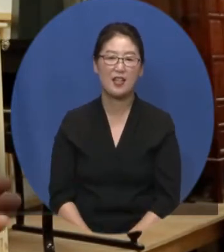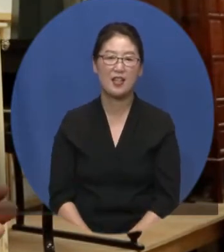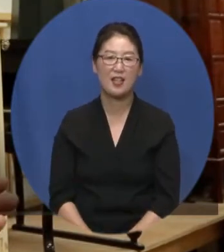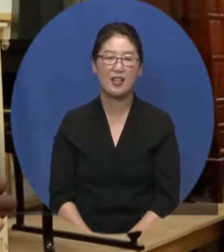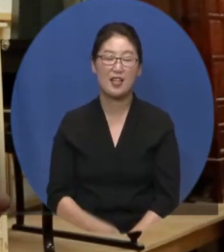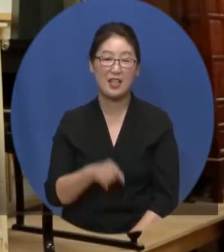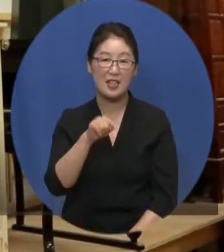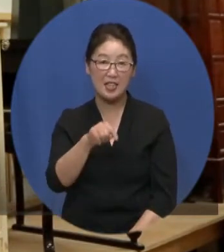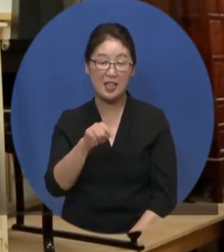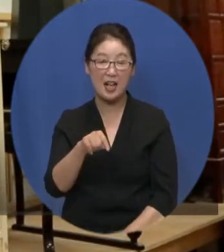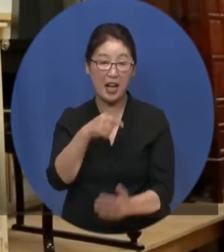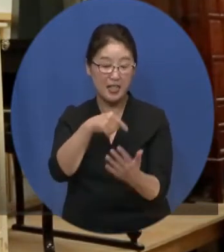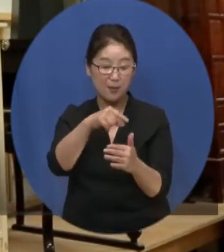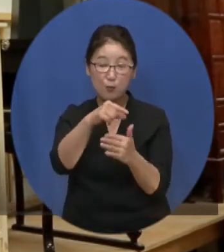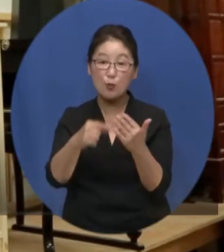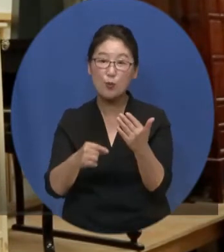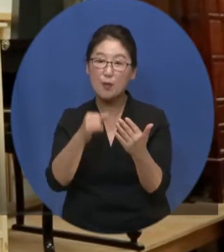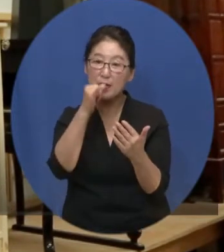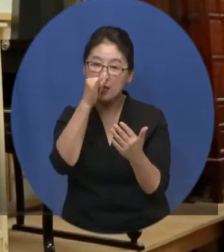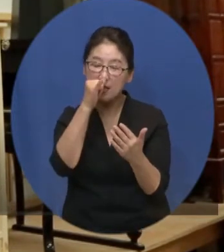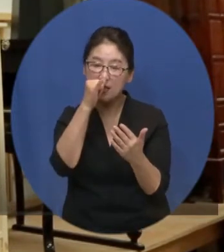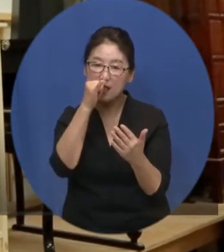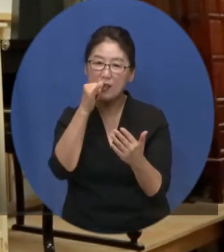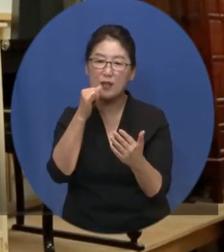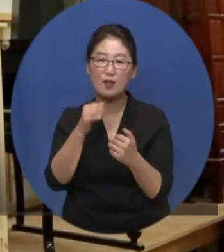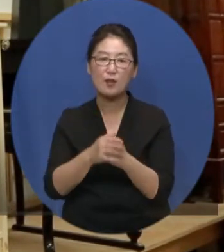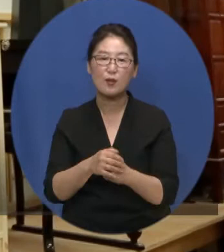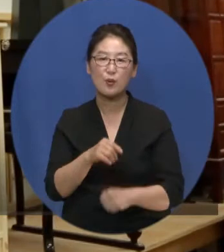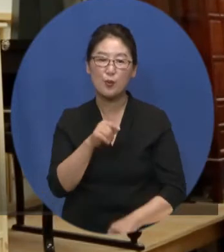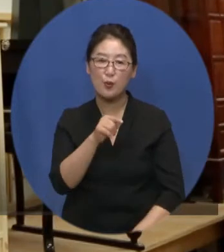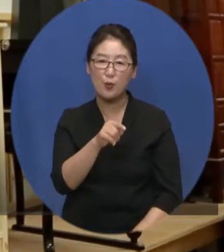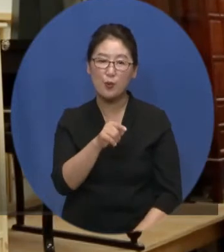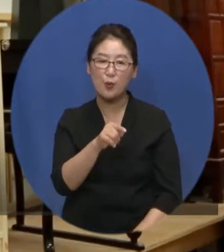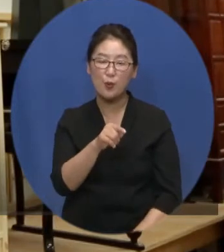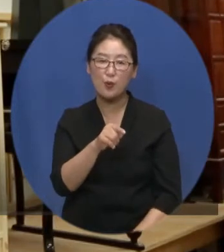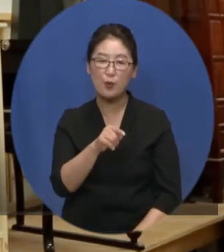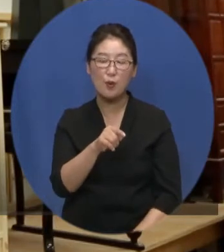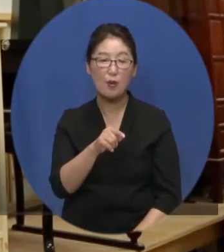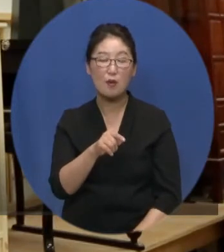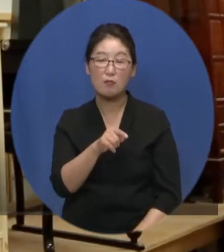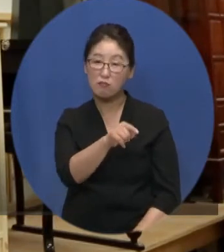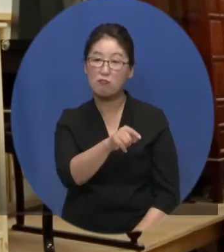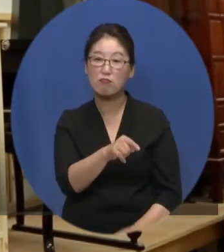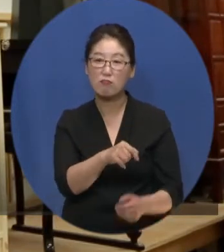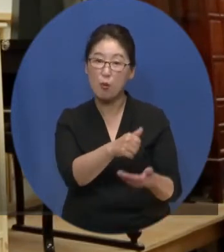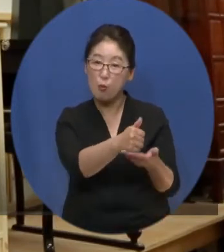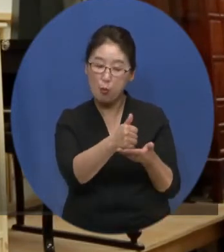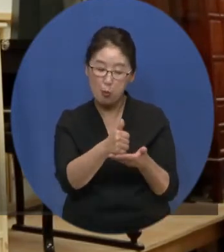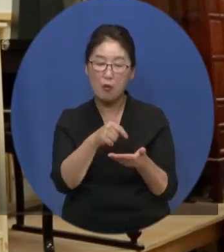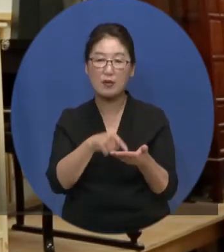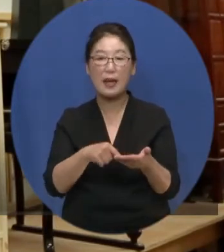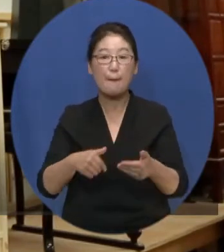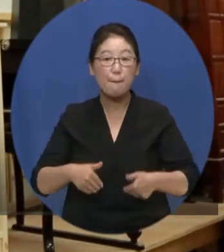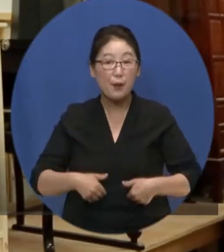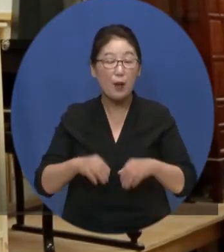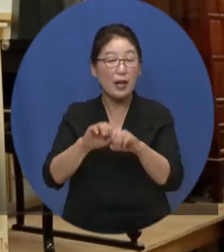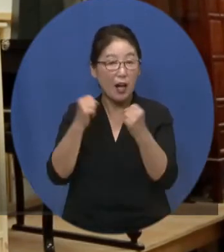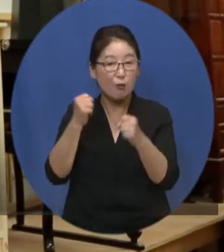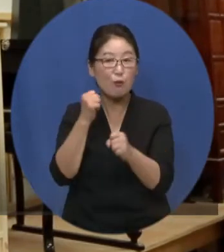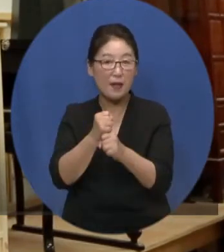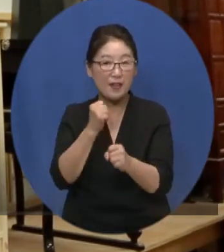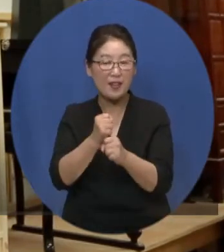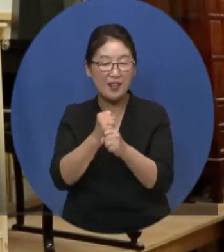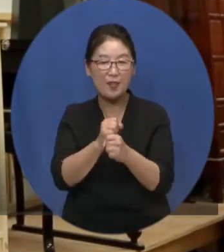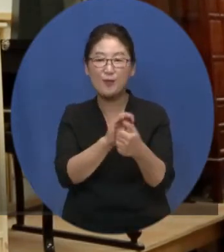오셔도 되고 아니면 뭐 본인이 부득이하게 먼저 필요한 거 있으면 그런거 이제 만들게 그 가치도 와서